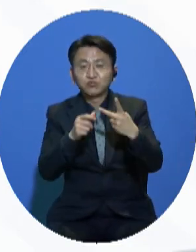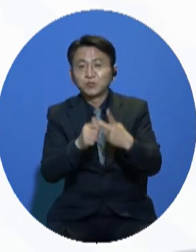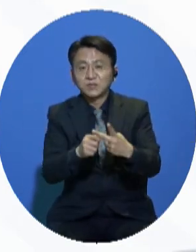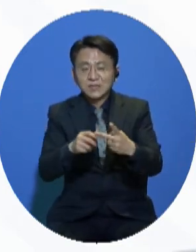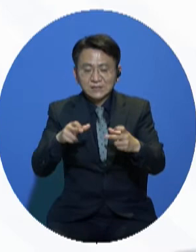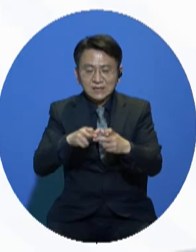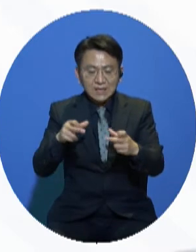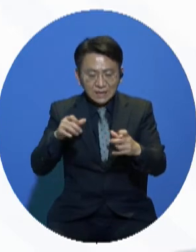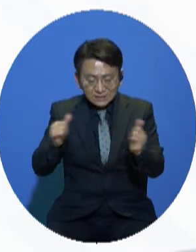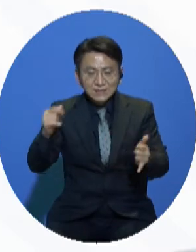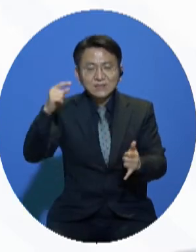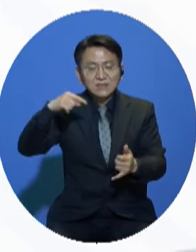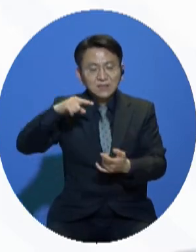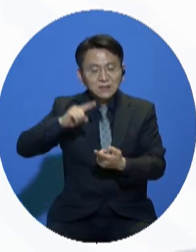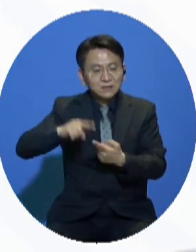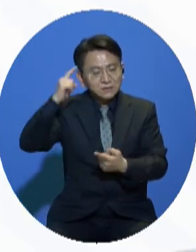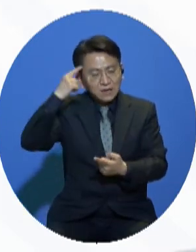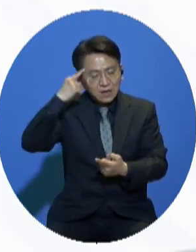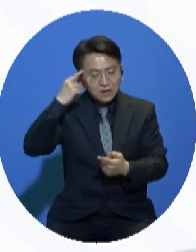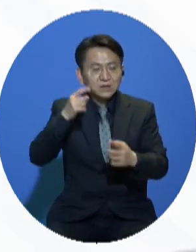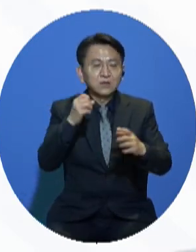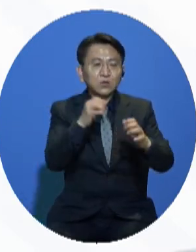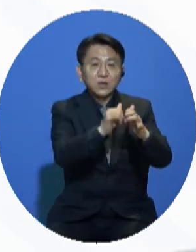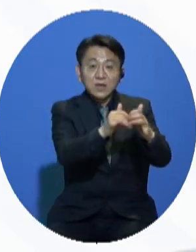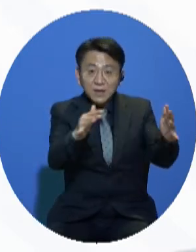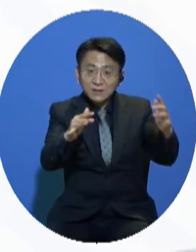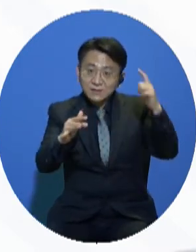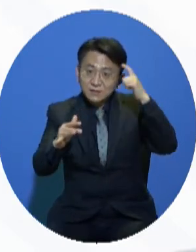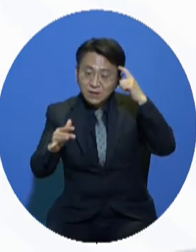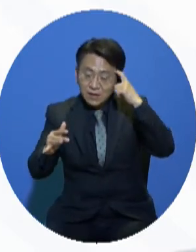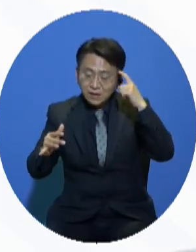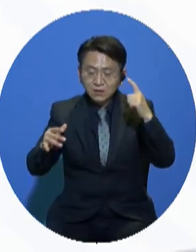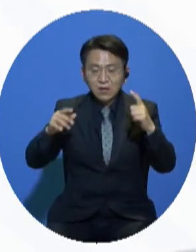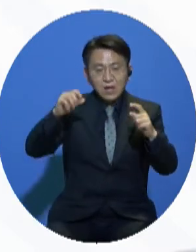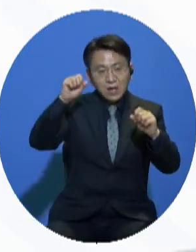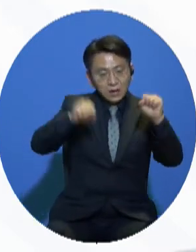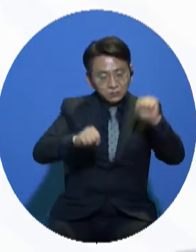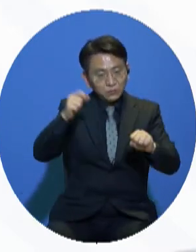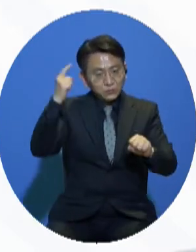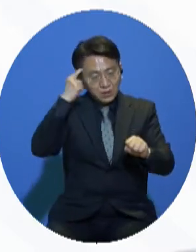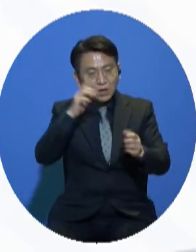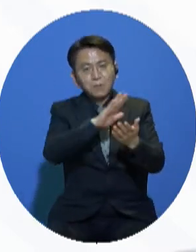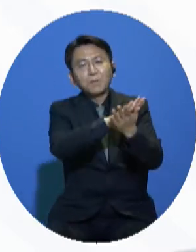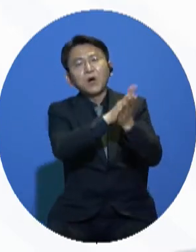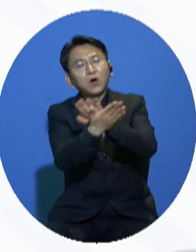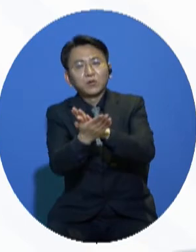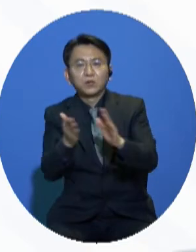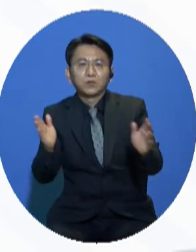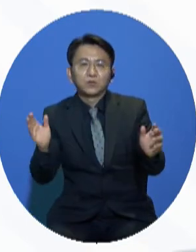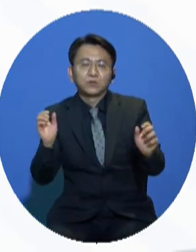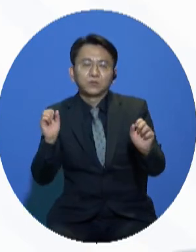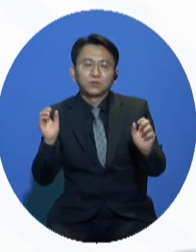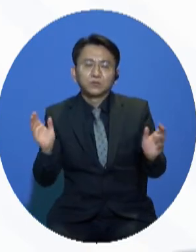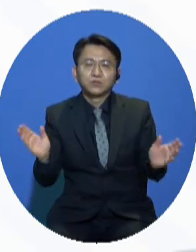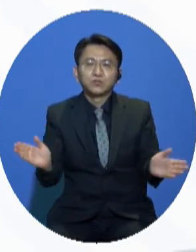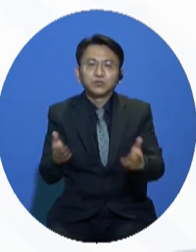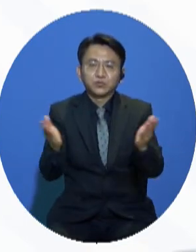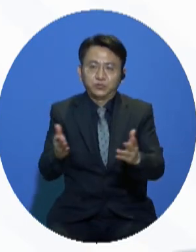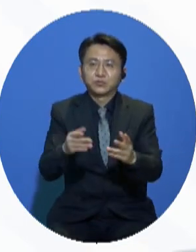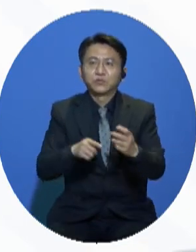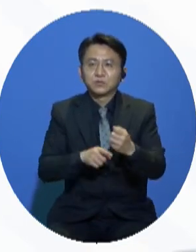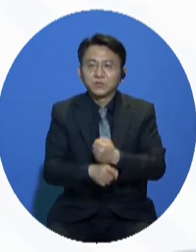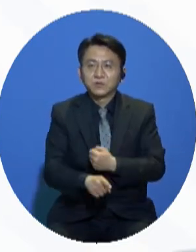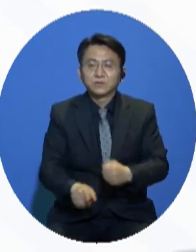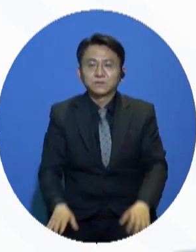대한 get people with 생각을 disabilities out there 일반인들의 on 생각을 TV in front of 태도를 thousands, 바꾸어 millions of 놓는다는 people, 것입니다. showing